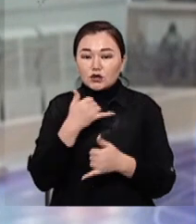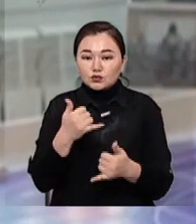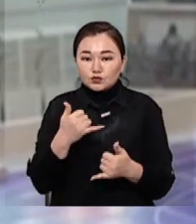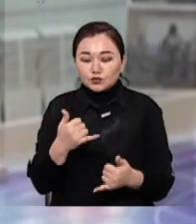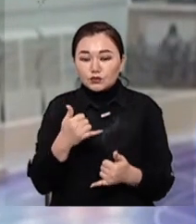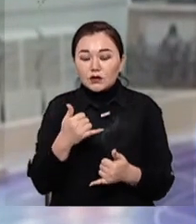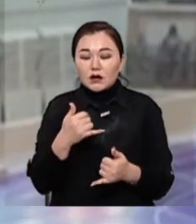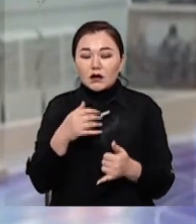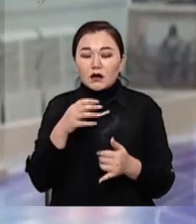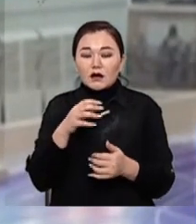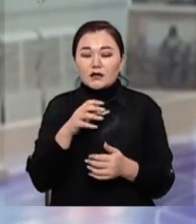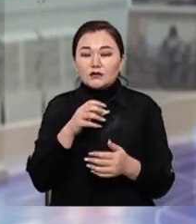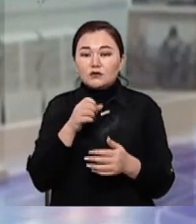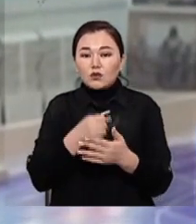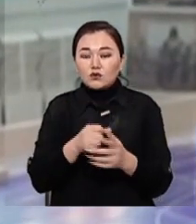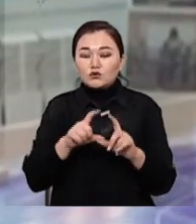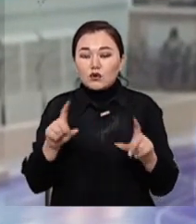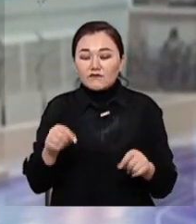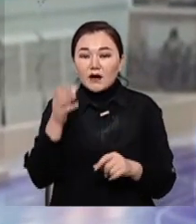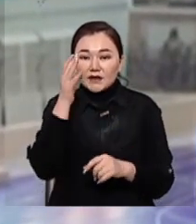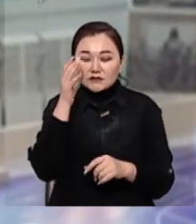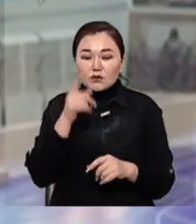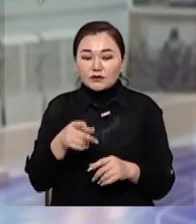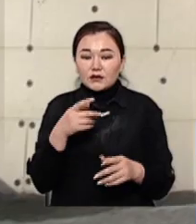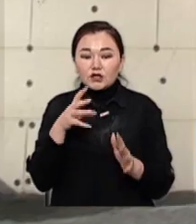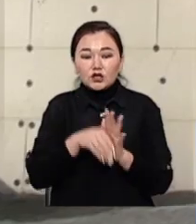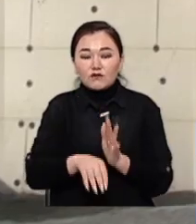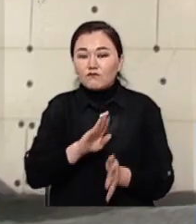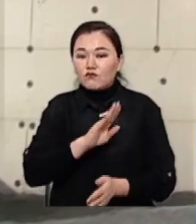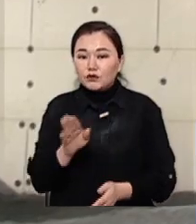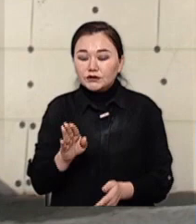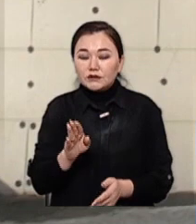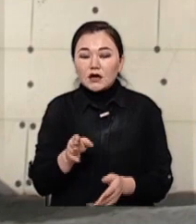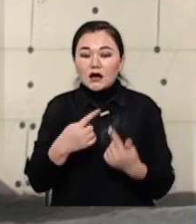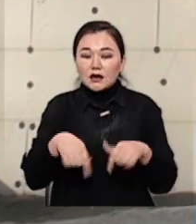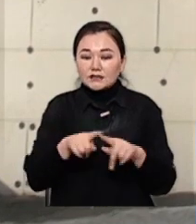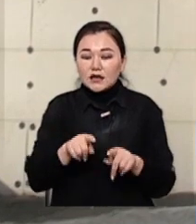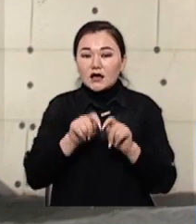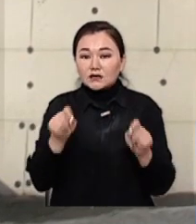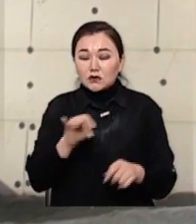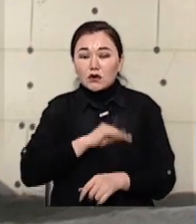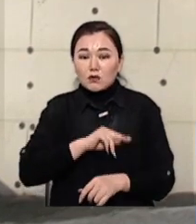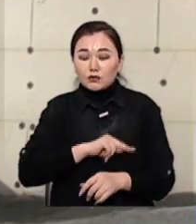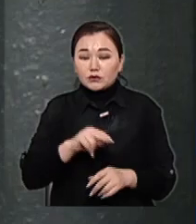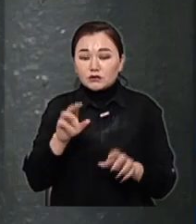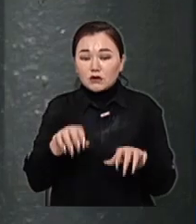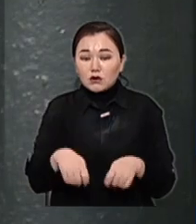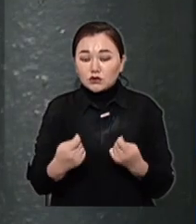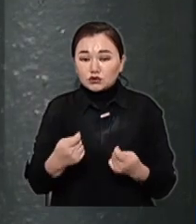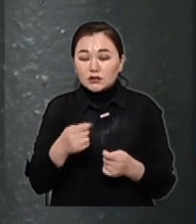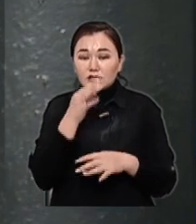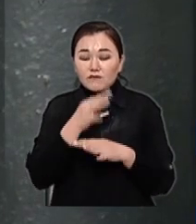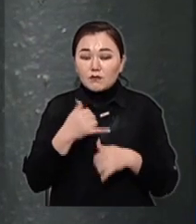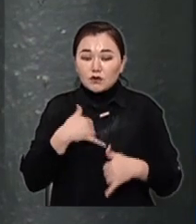услуг в сфере дошкольного образования он не относится. То есть организация открылась и работала нелегально. По словам